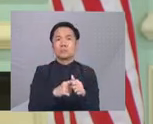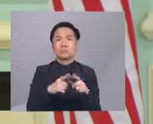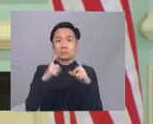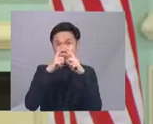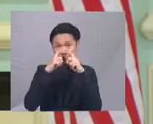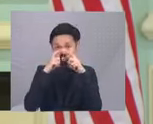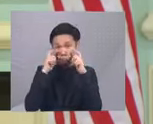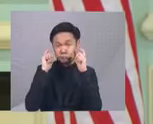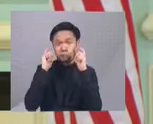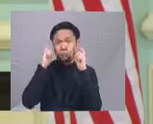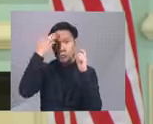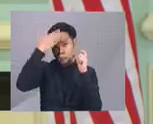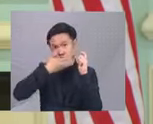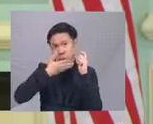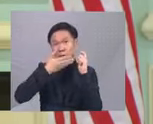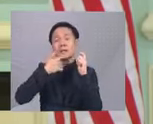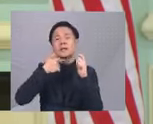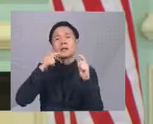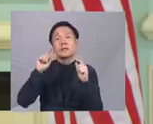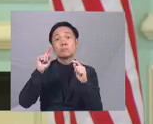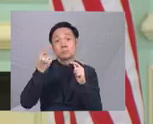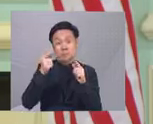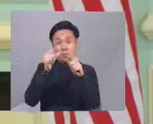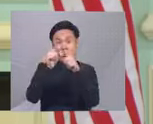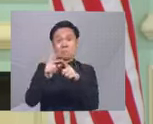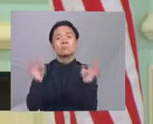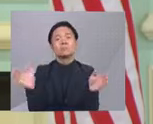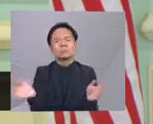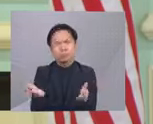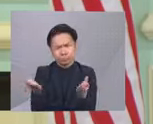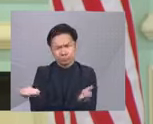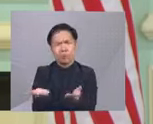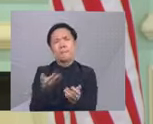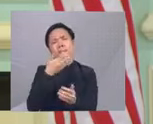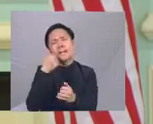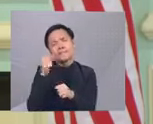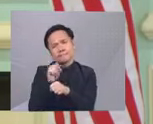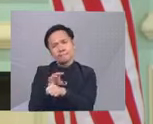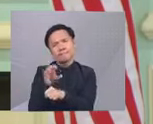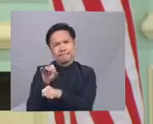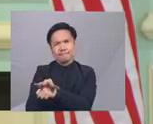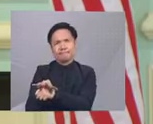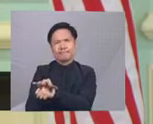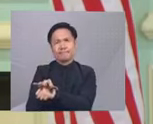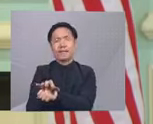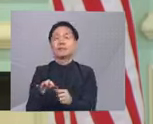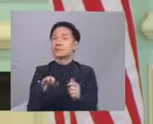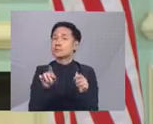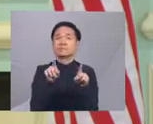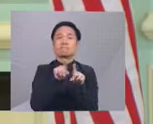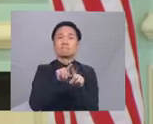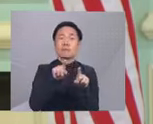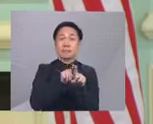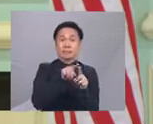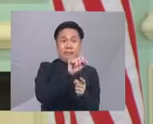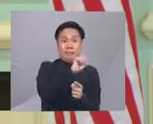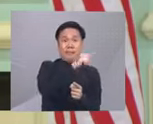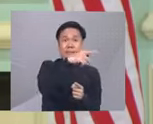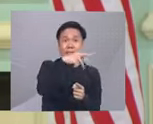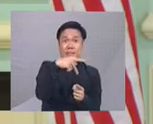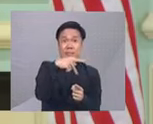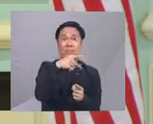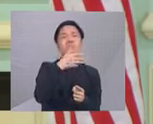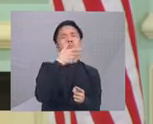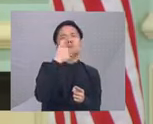topeng muka dan sebagainya, digalakkan. Macam apps ini untuk mempermudahkan. Mungkin ramai yang